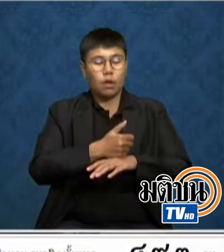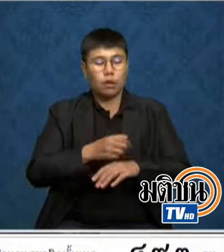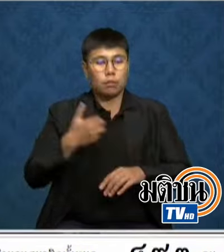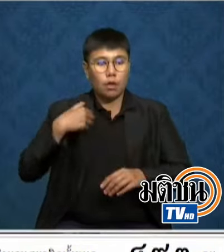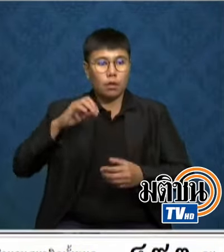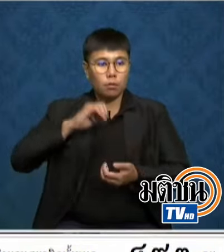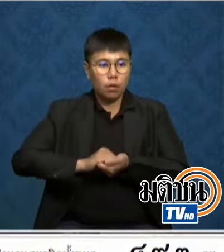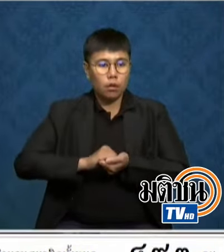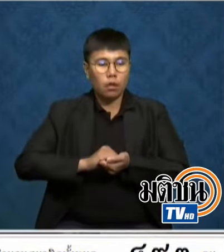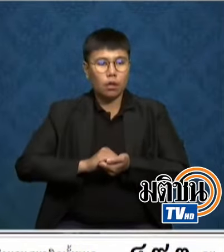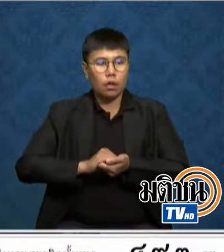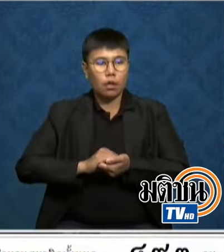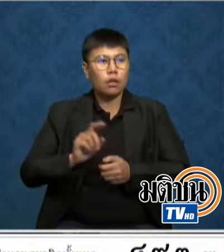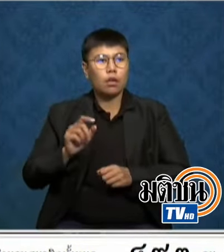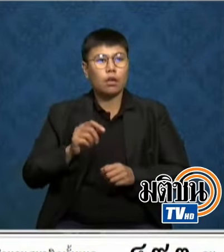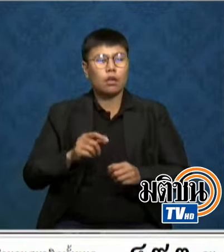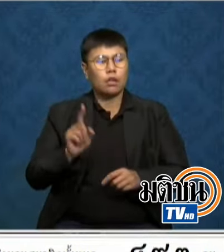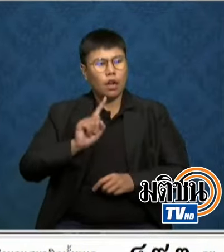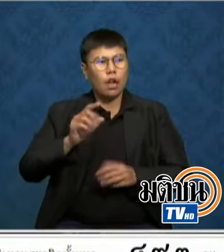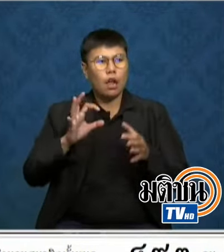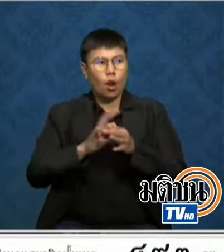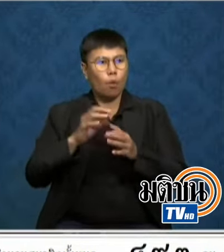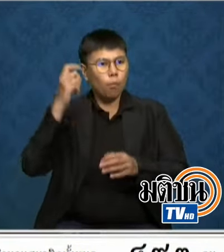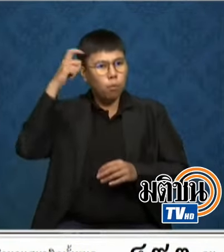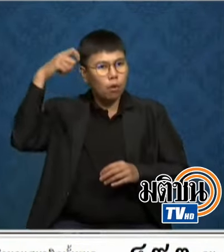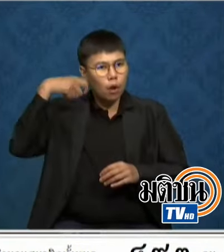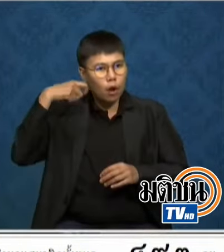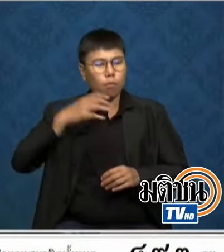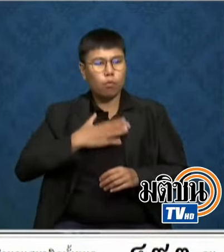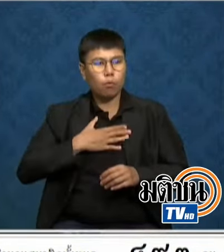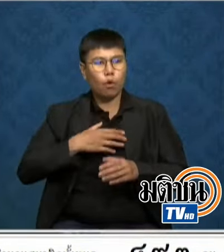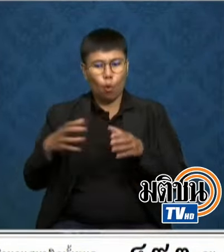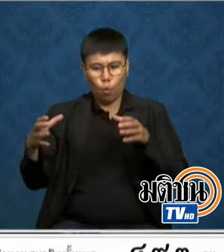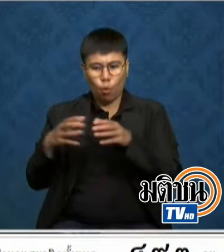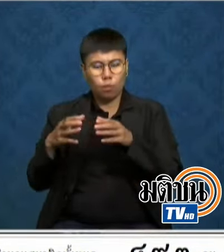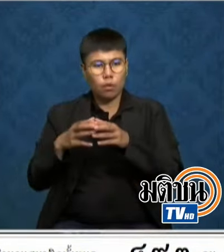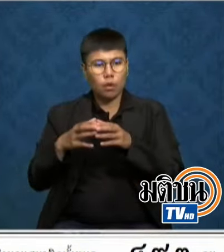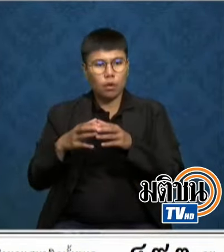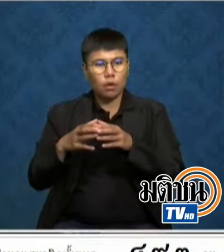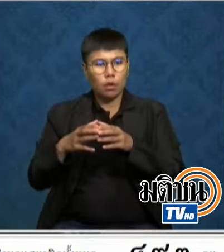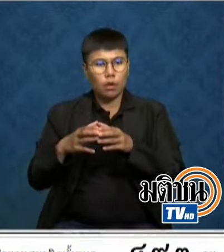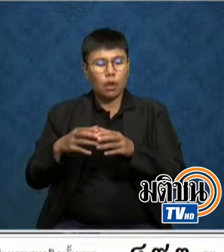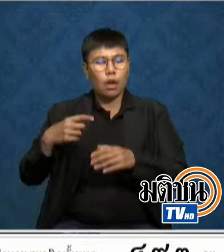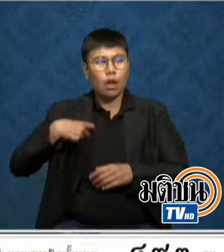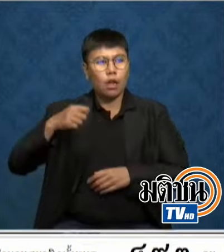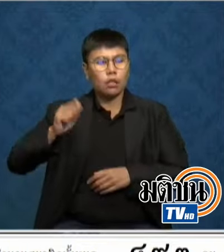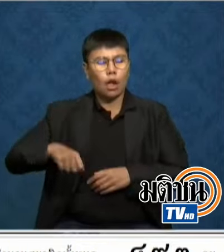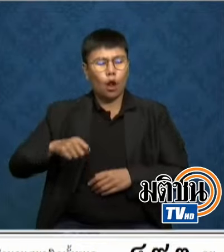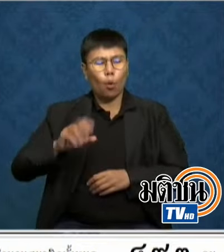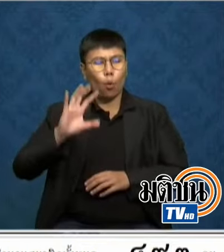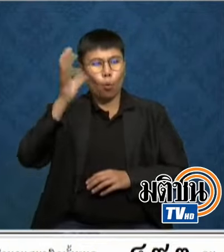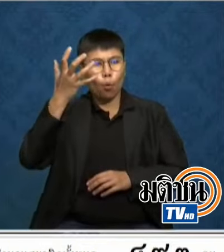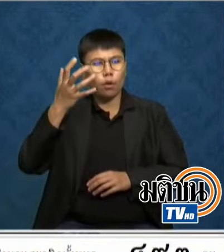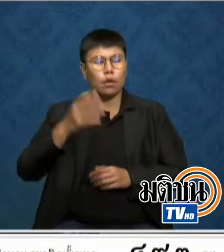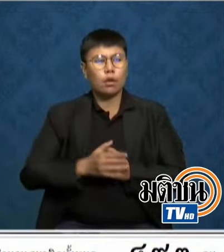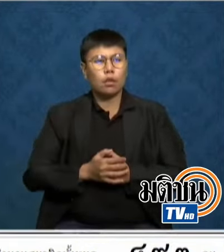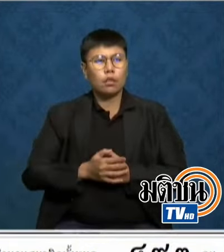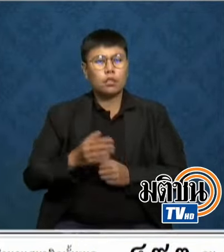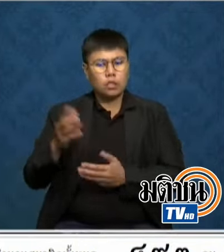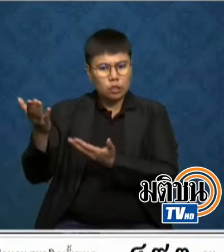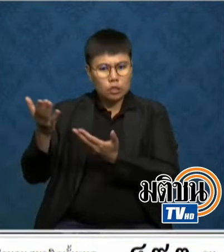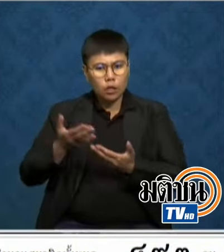ขึ้นในเมียนมาท่านจะทำอย่างไรคือตัวผมเองเนี่ยอยู่ในคณะกรรมการสหภาพรัฐสภาโลกของหน่วยประจำประเทศไทยพอเชิ